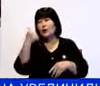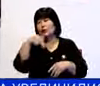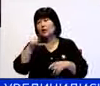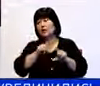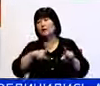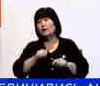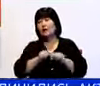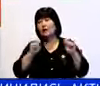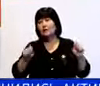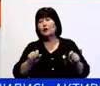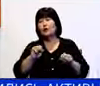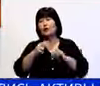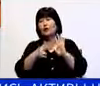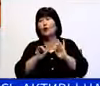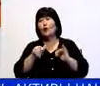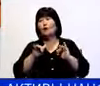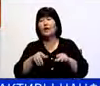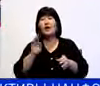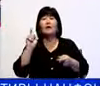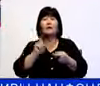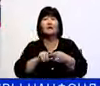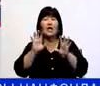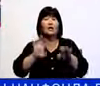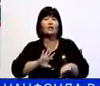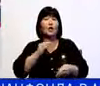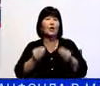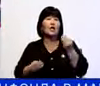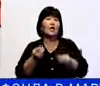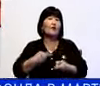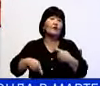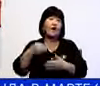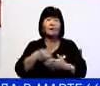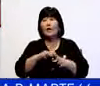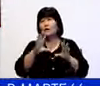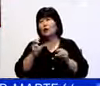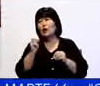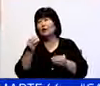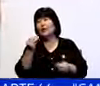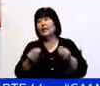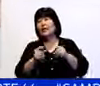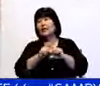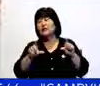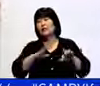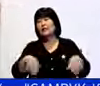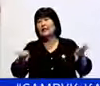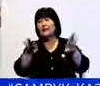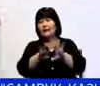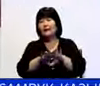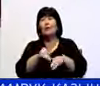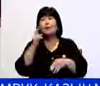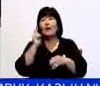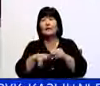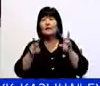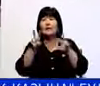было возбуждено 18 уголовных дел в отношении незаконного игрового бизнеса. Всего 12 игровых заведений были закрыты. По